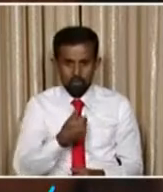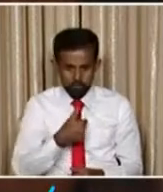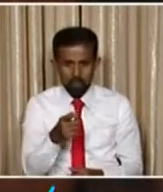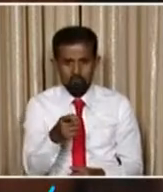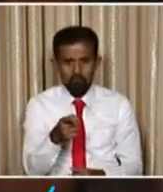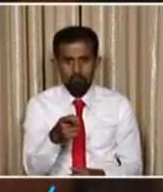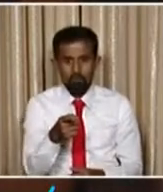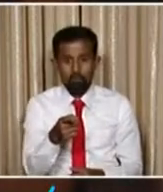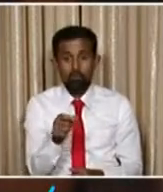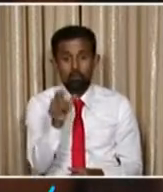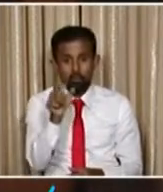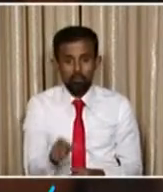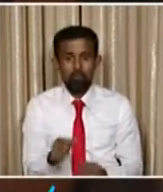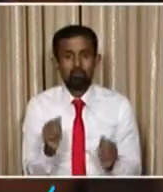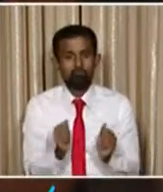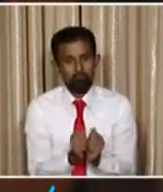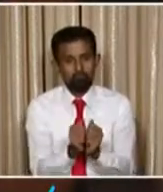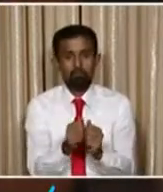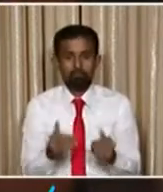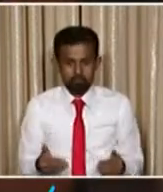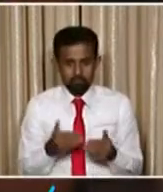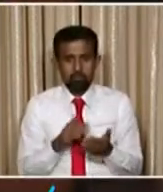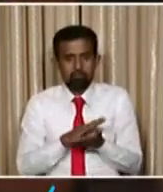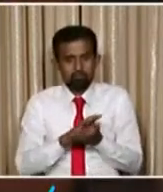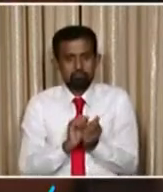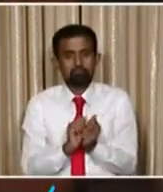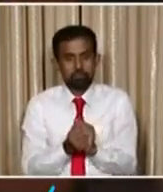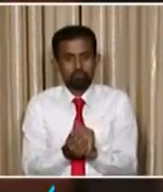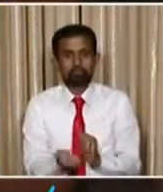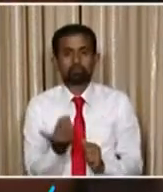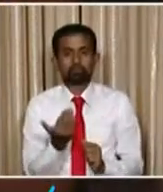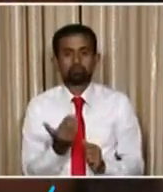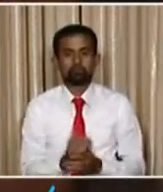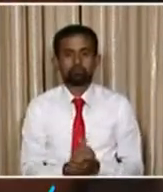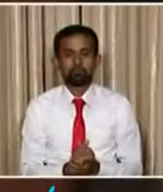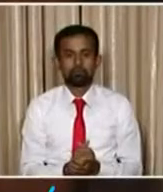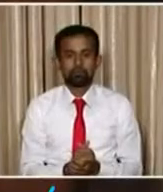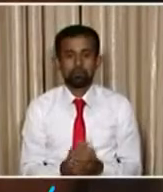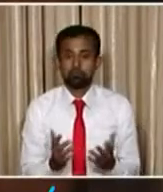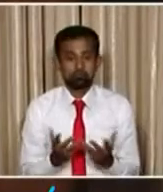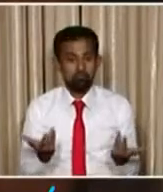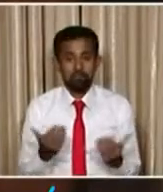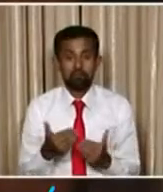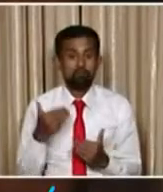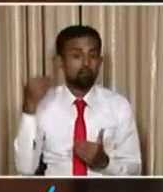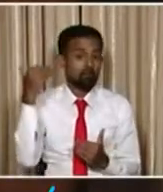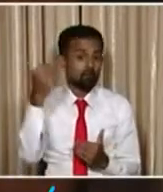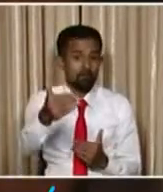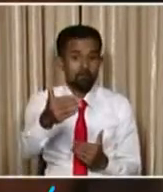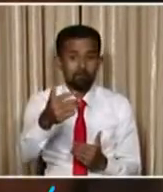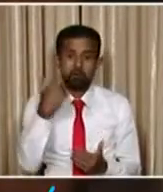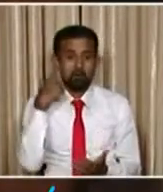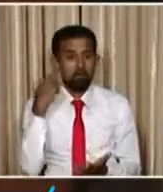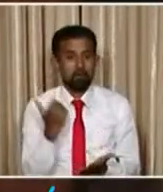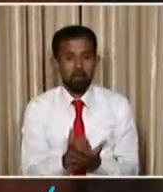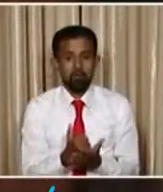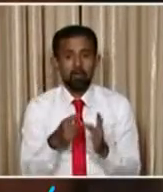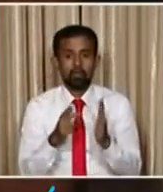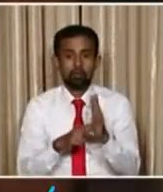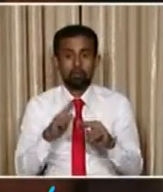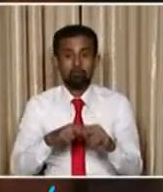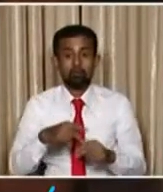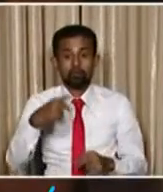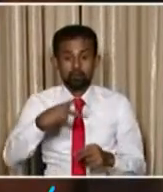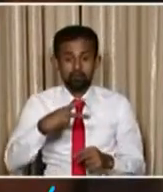තියෙනවා නම් ඔබතුමාගේ ක්‍රියාකලාපයන් දැන්වත් වෙනස් කරගන්න වෙයි. එහෙම නැති වුණොත් එහෙම ඉදිරි අනාගතයේ අනේක අමාරුයි. IMF එකේ